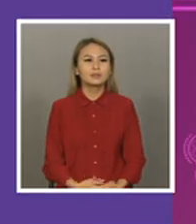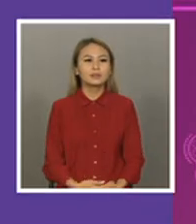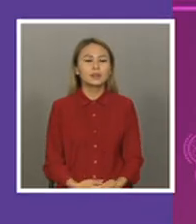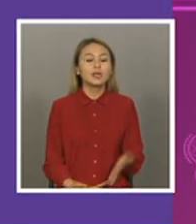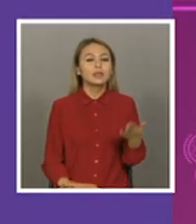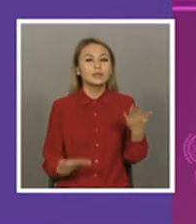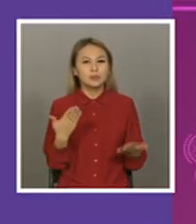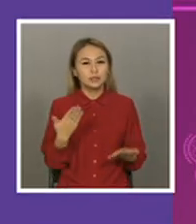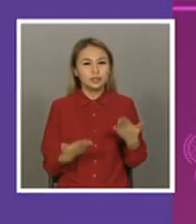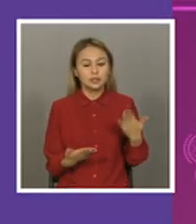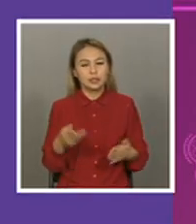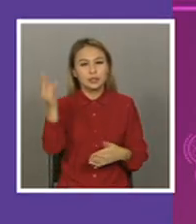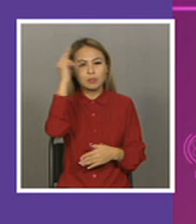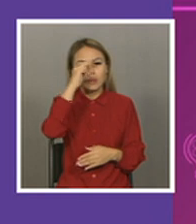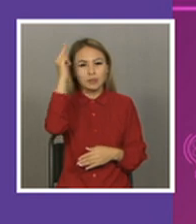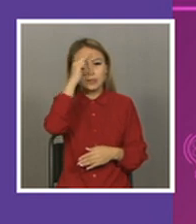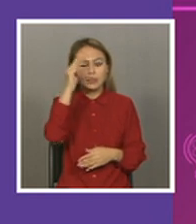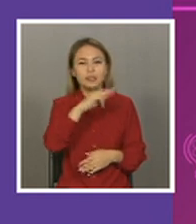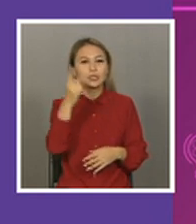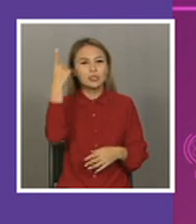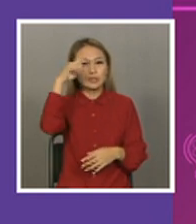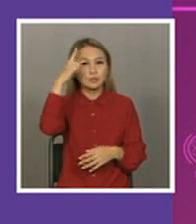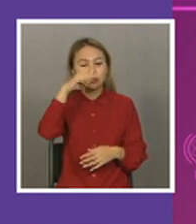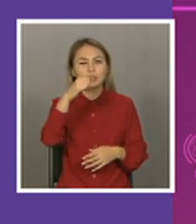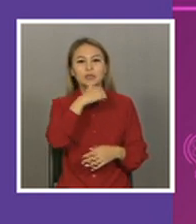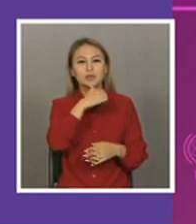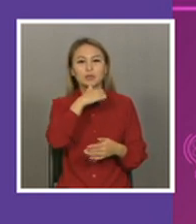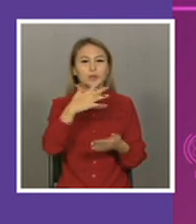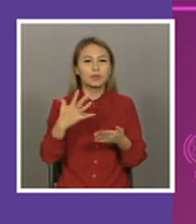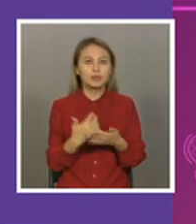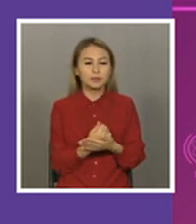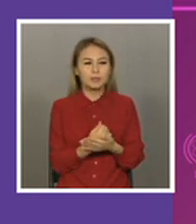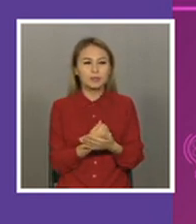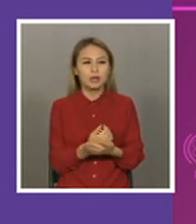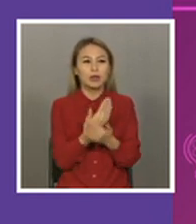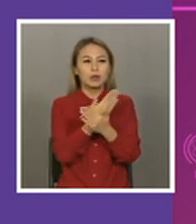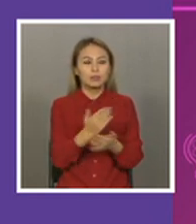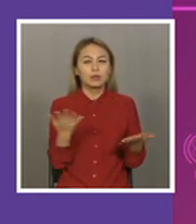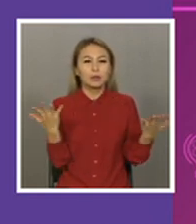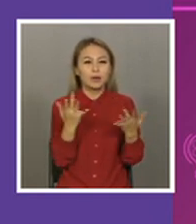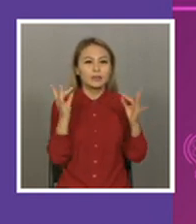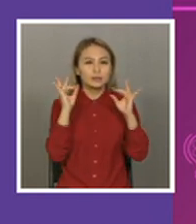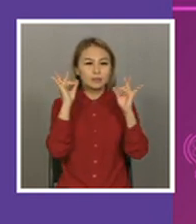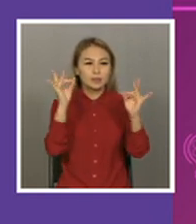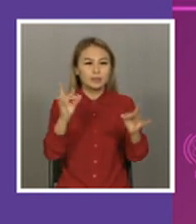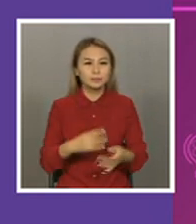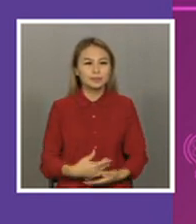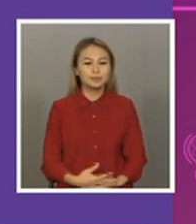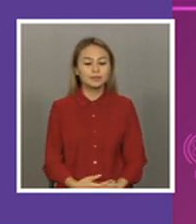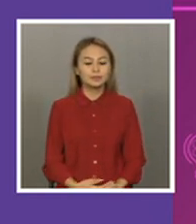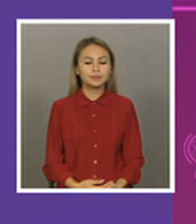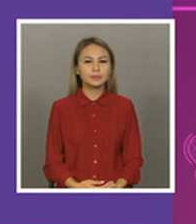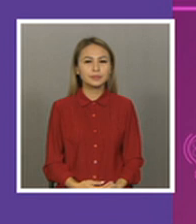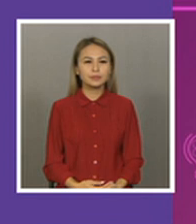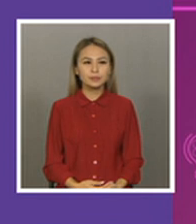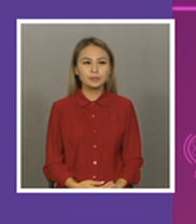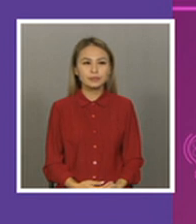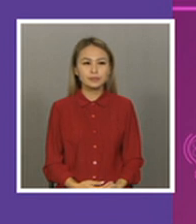Ендеше сабағымызды жұмбақ шешуден бастаймыз. Бұл қай дыбыс екен? Мұқият тыңдай